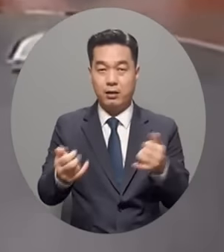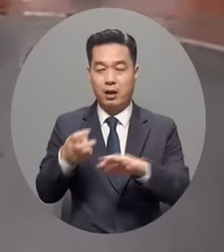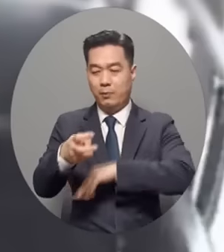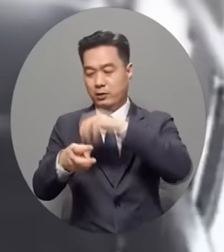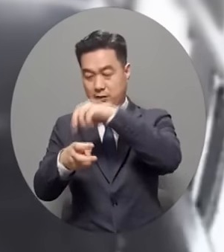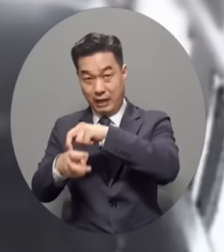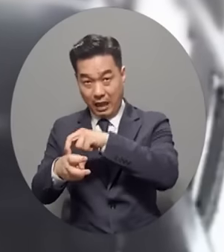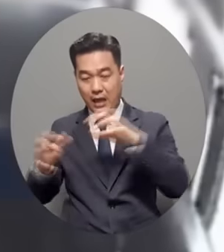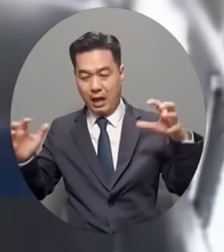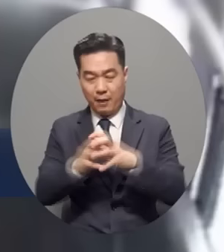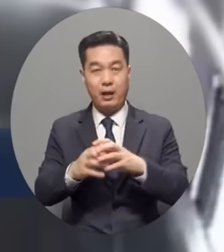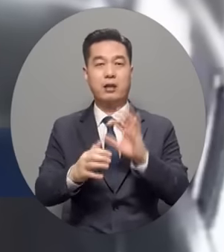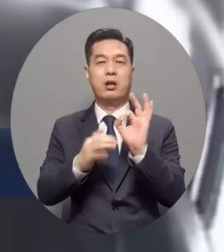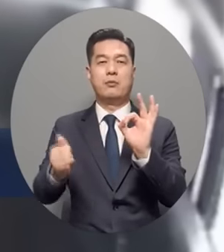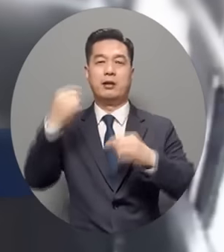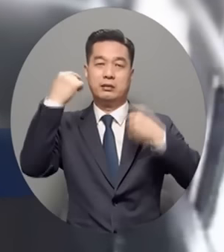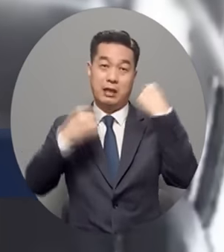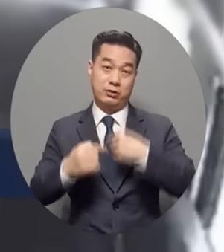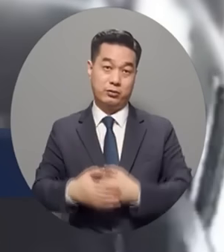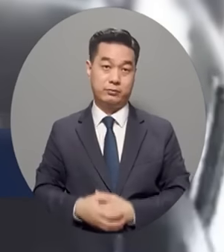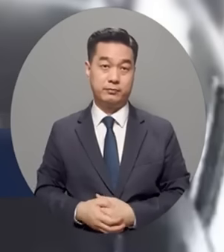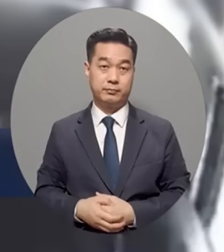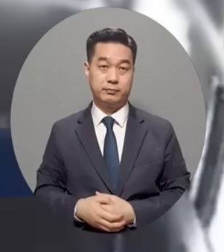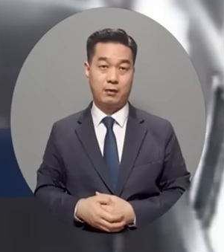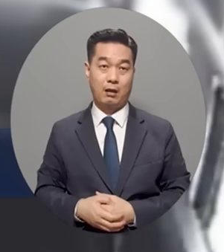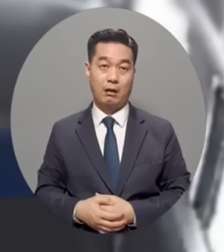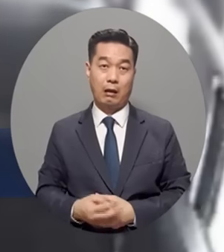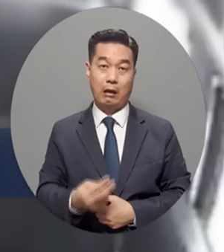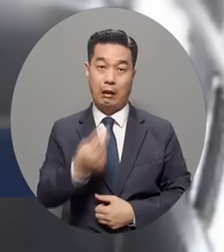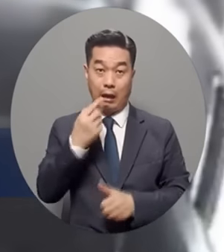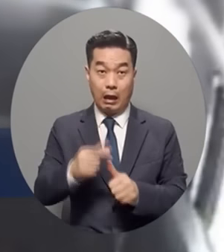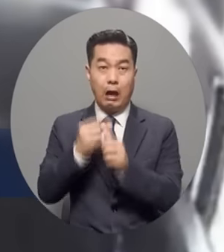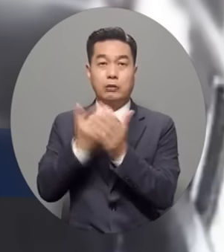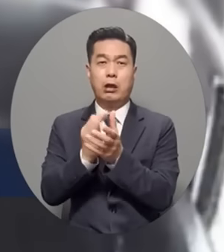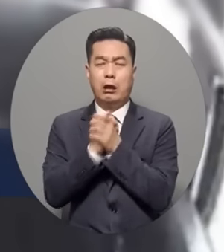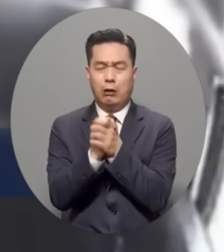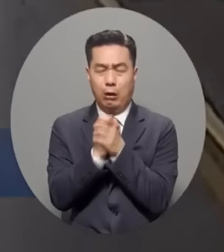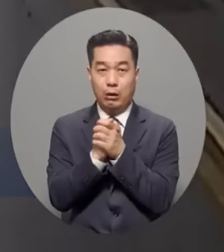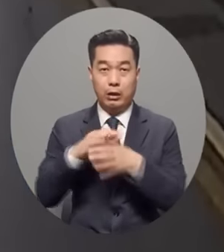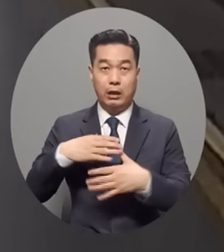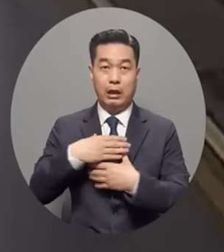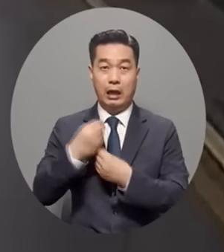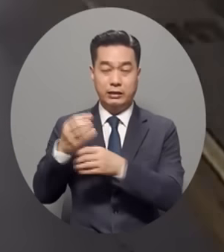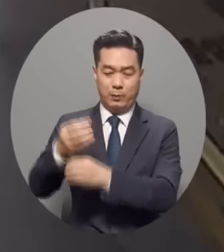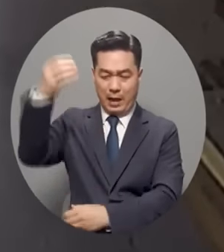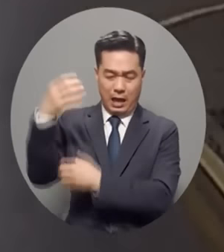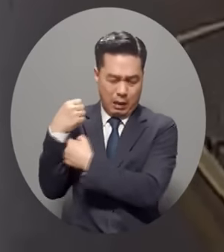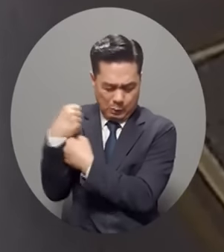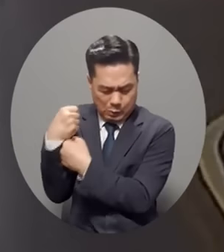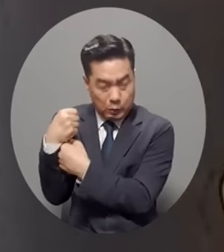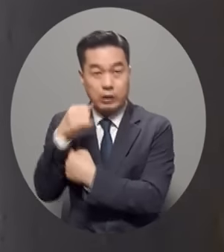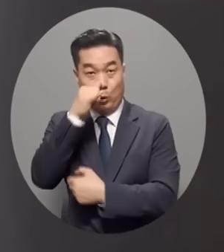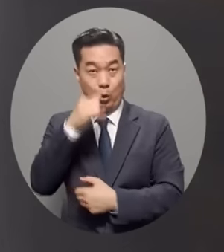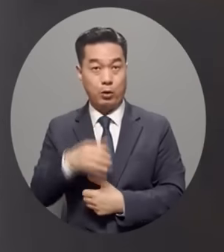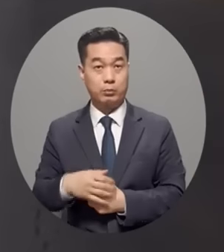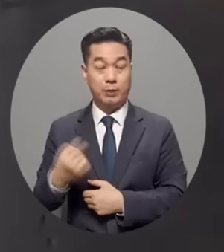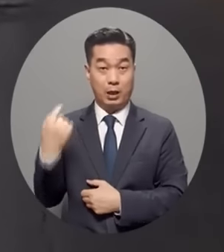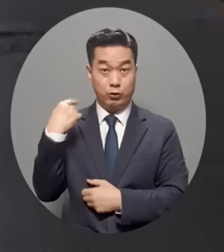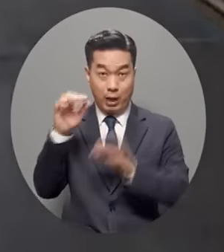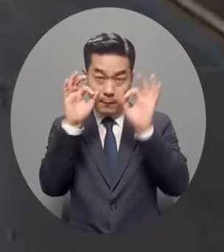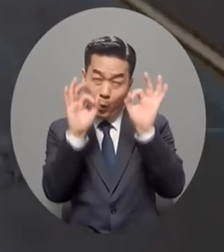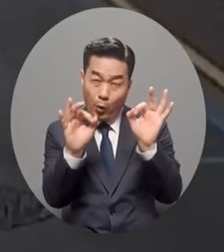다쳤습니다 살려주세요 이런 그 기도를 하고 전 사고 당시 버스 뒤편이 찍힌